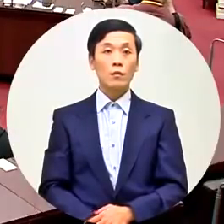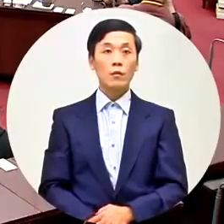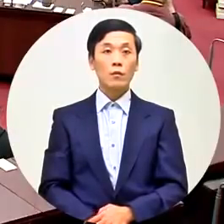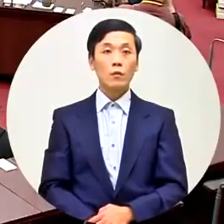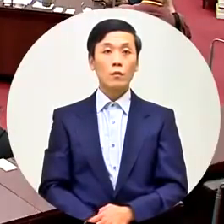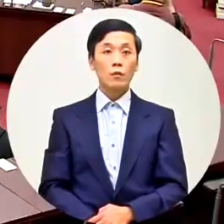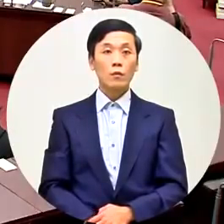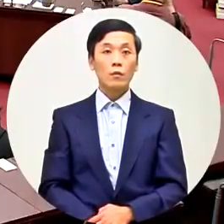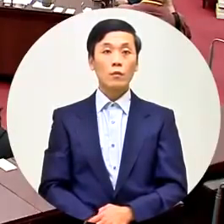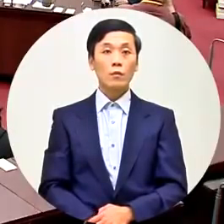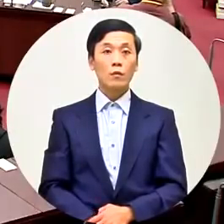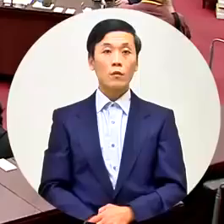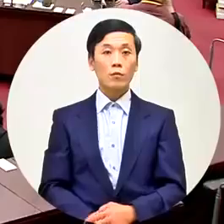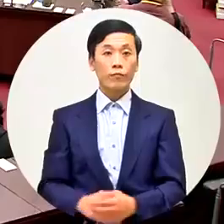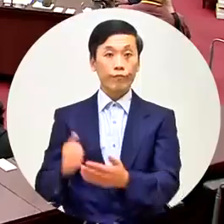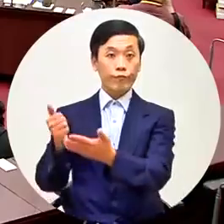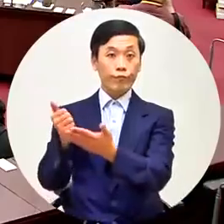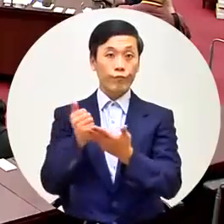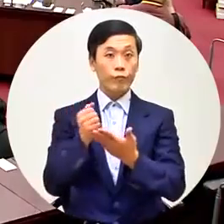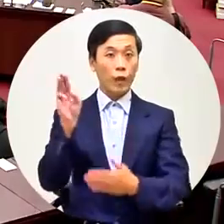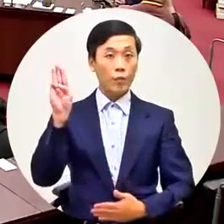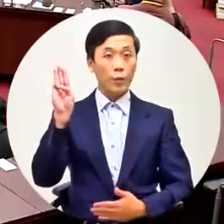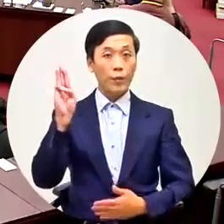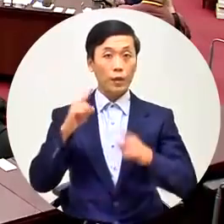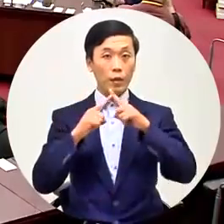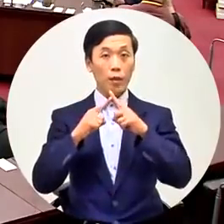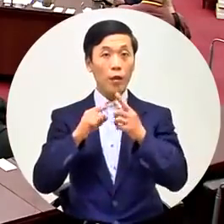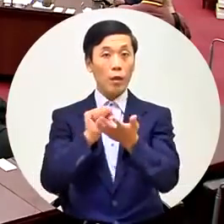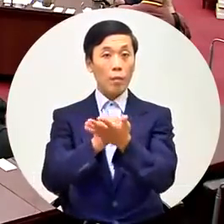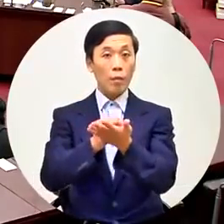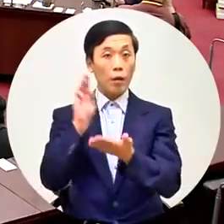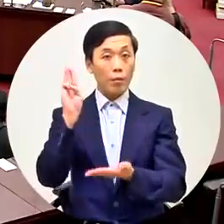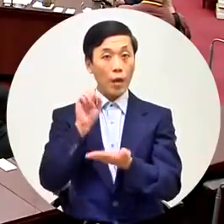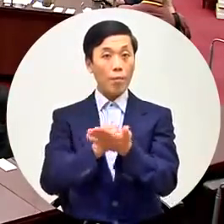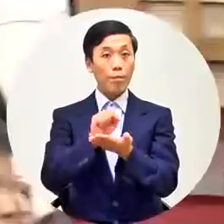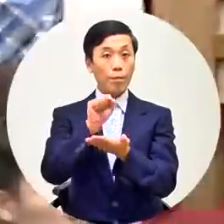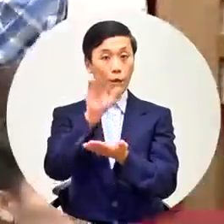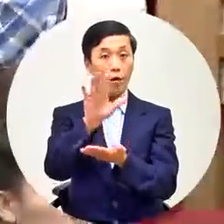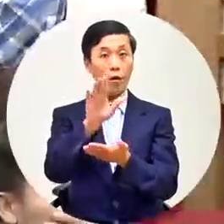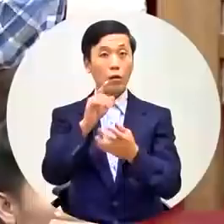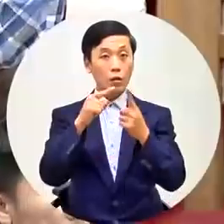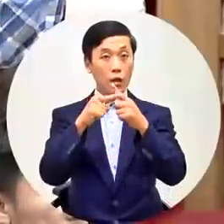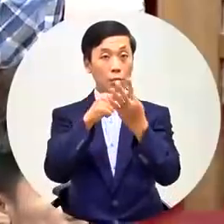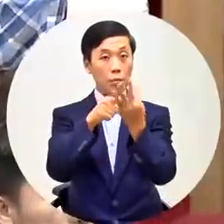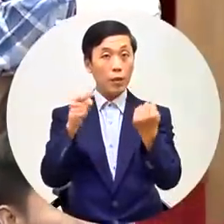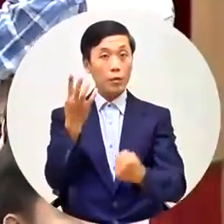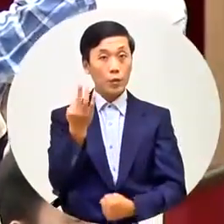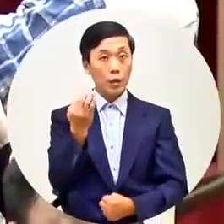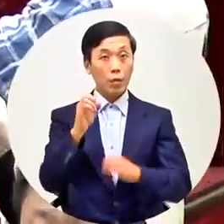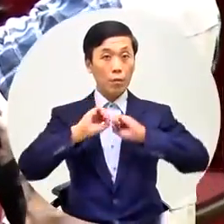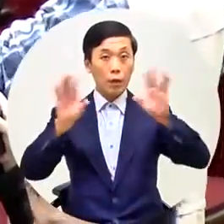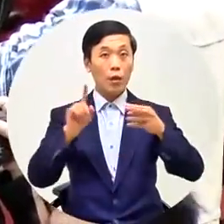请监誓人报告完成宣誓人数。 好，那主持人黄议员，各